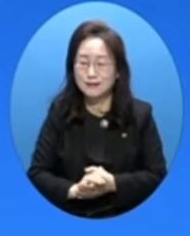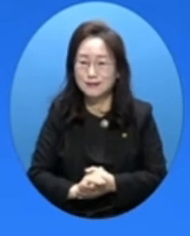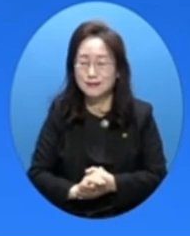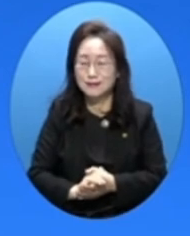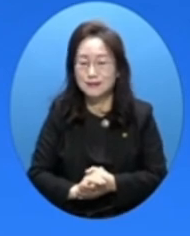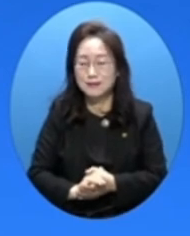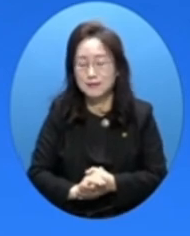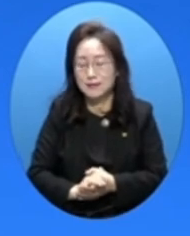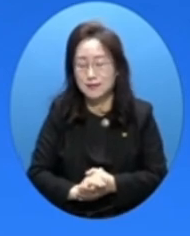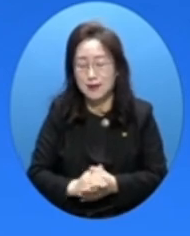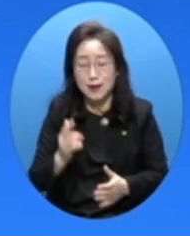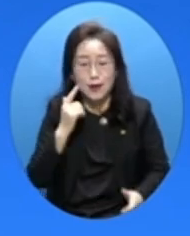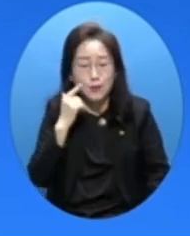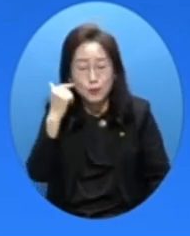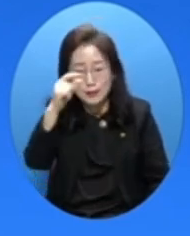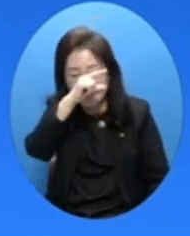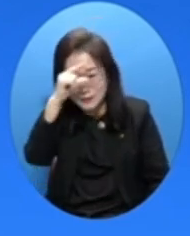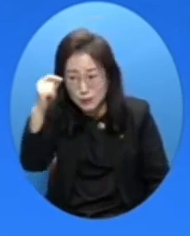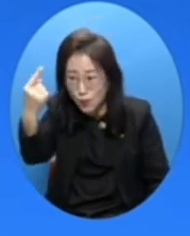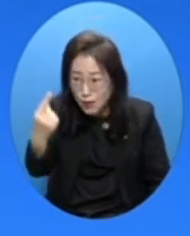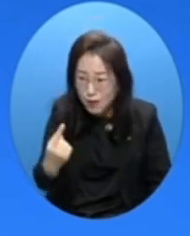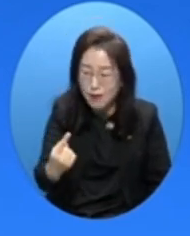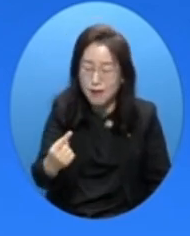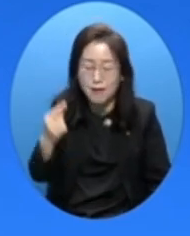그래가지고 제가 왔다고 정성껏